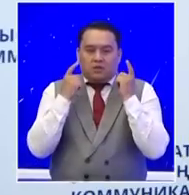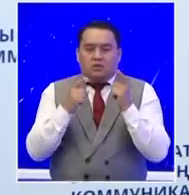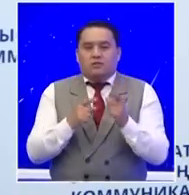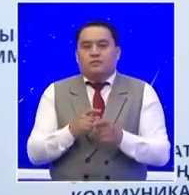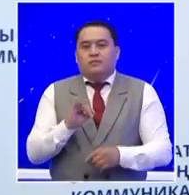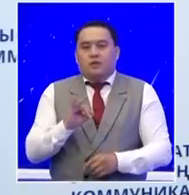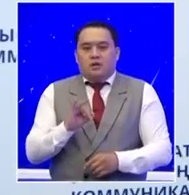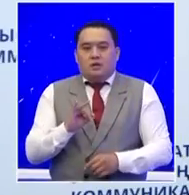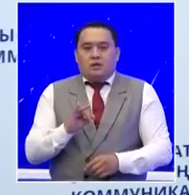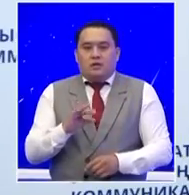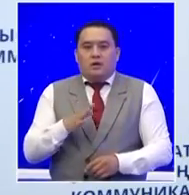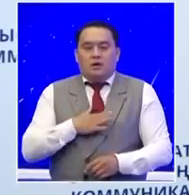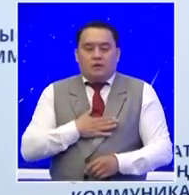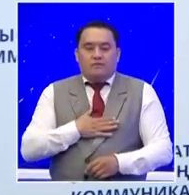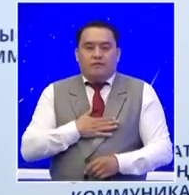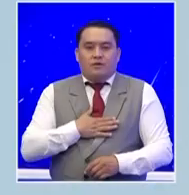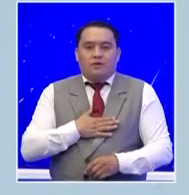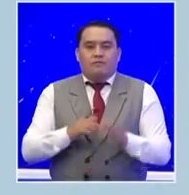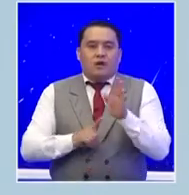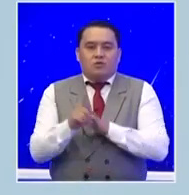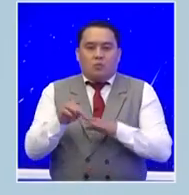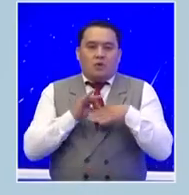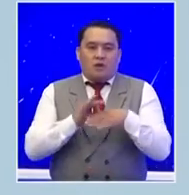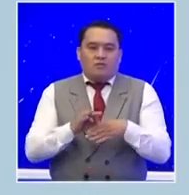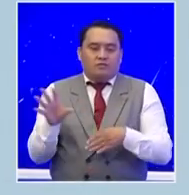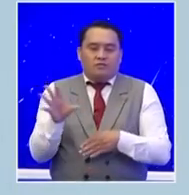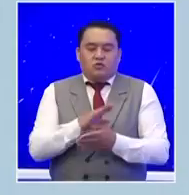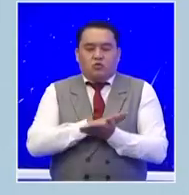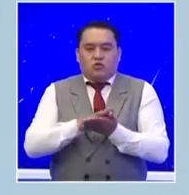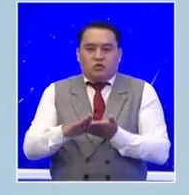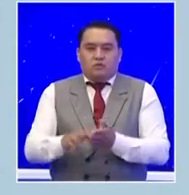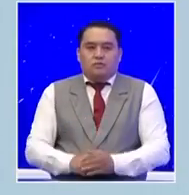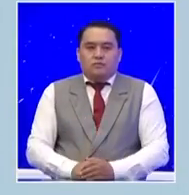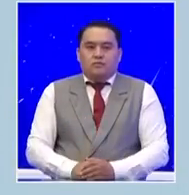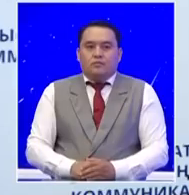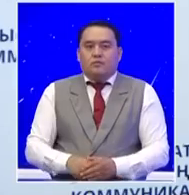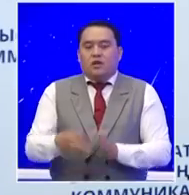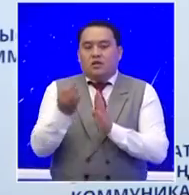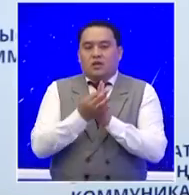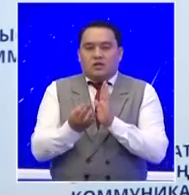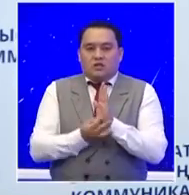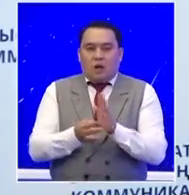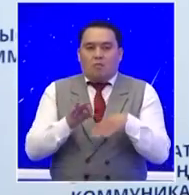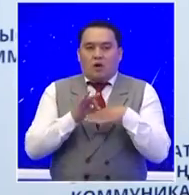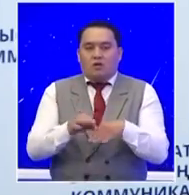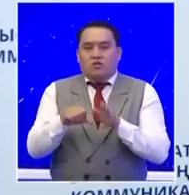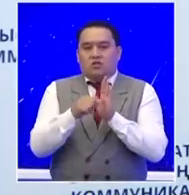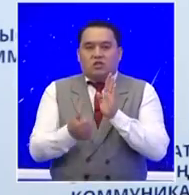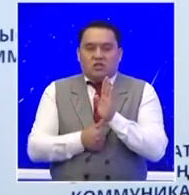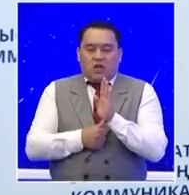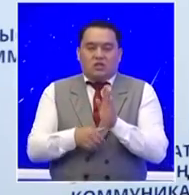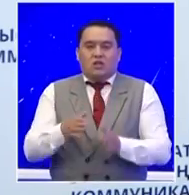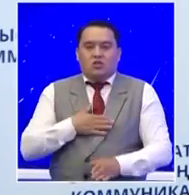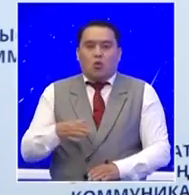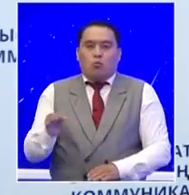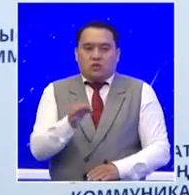респиратор. И вначале он проходит через дезинфицирующий туннель. Тестирование будет проводиться в 16 ППНТ в нашей